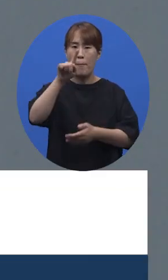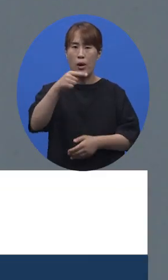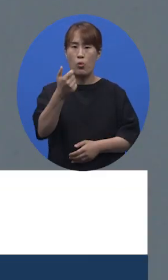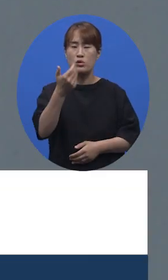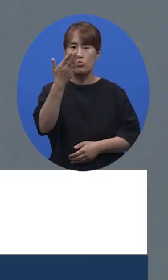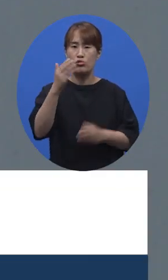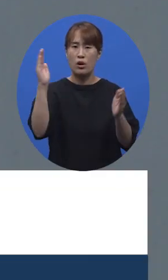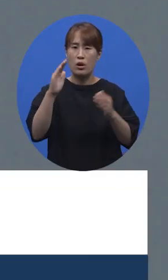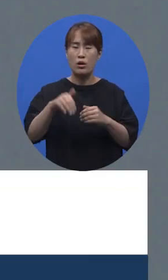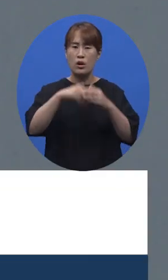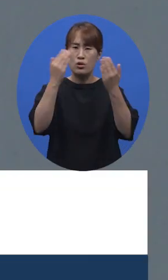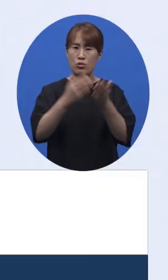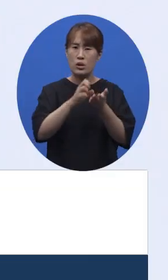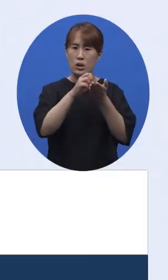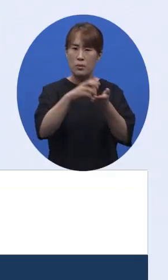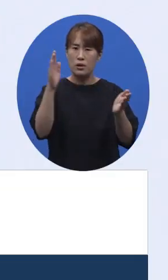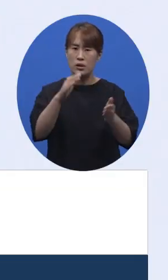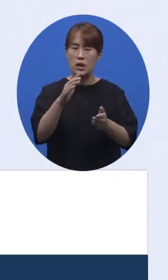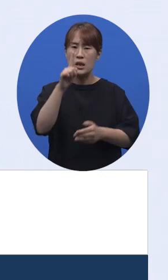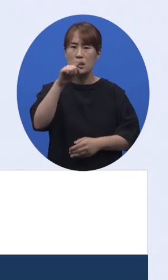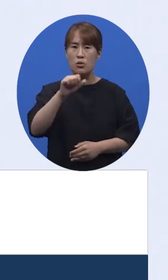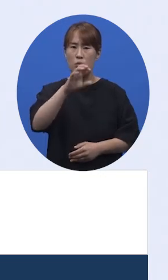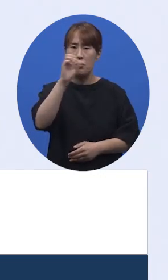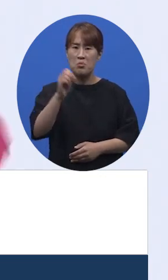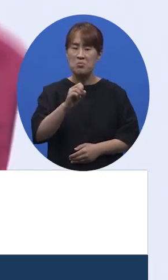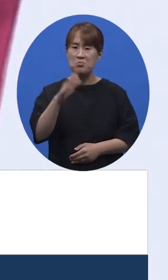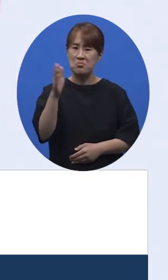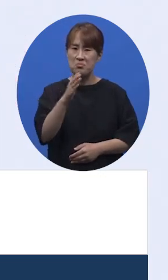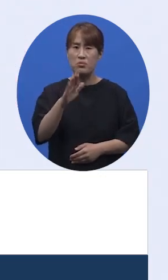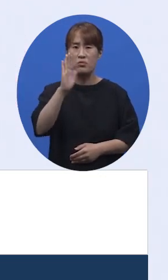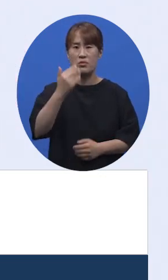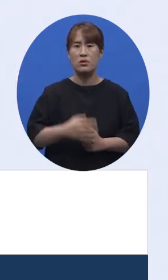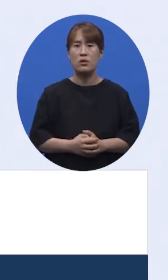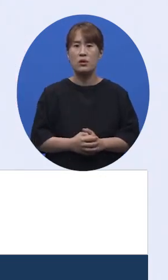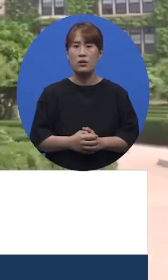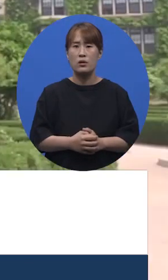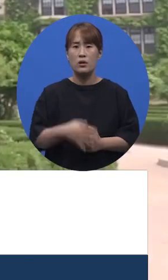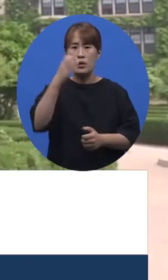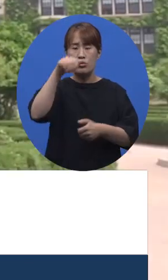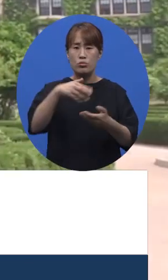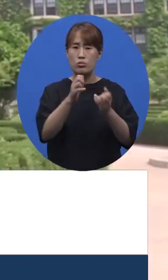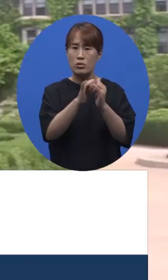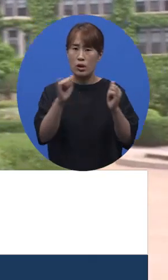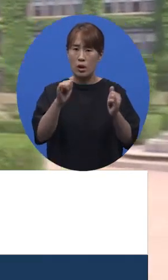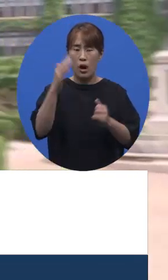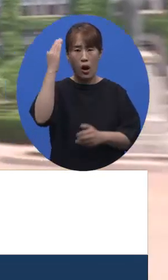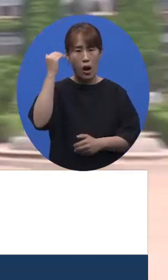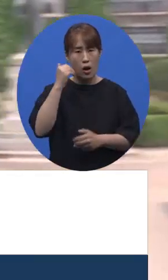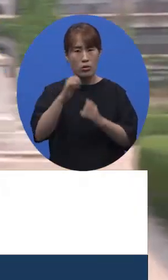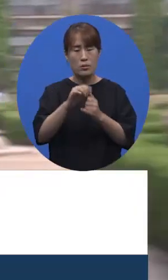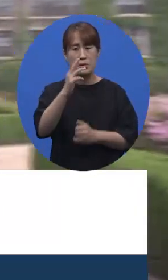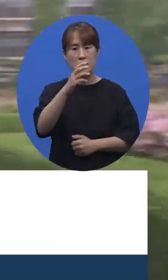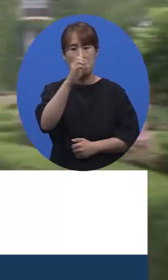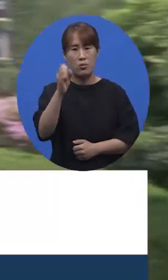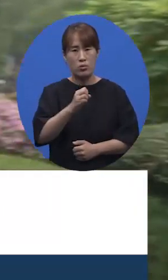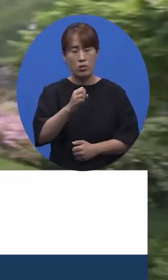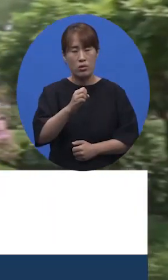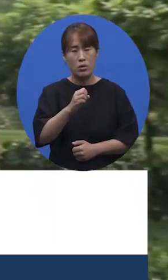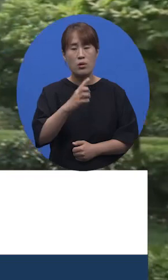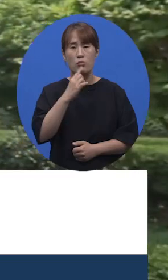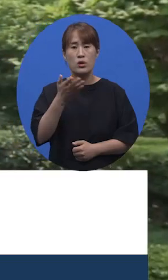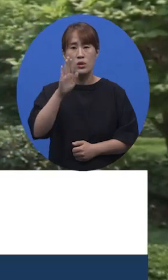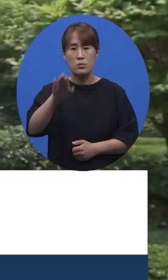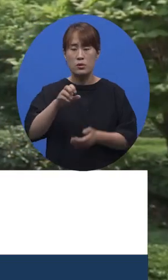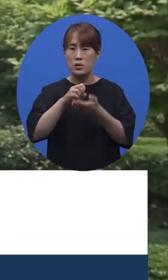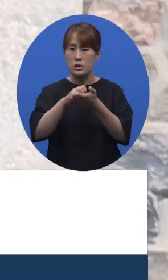쌩 은 모두 159 며 전체 입학생 대비 1.5% 수준입니다 충북 인구가 우리나라 인구의 3% 가